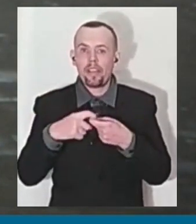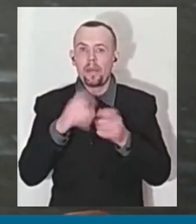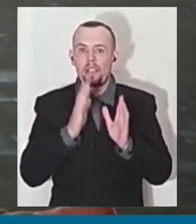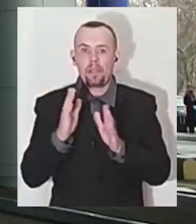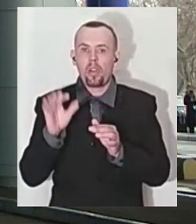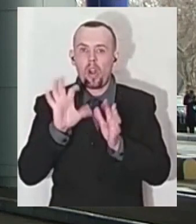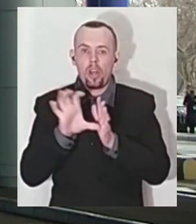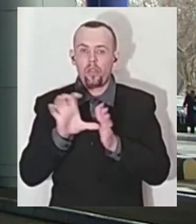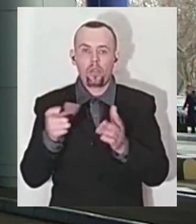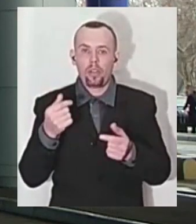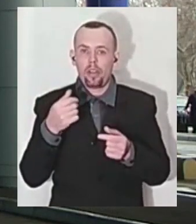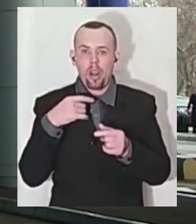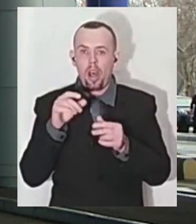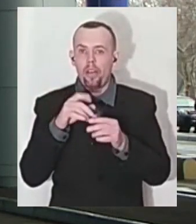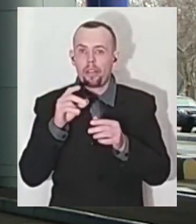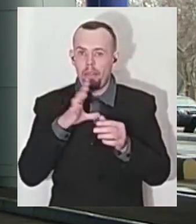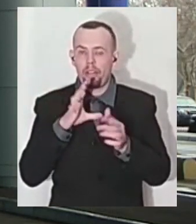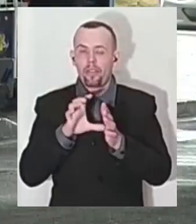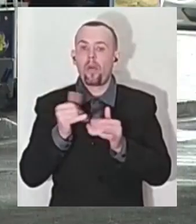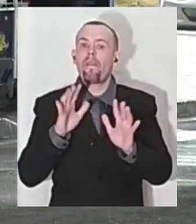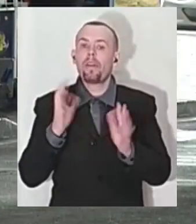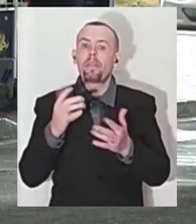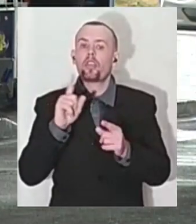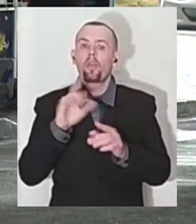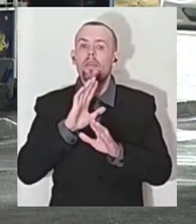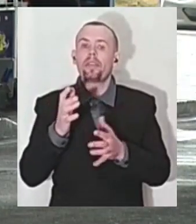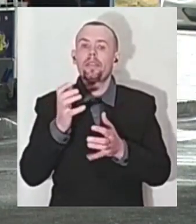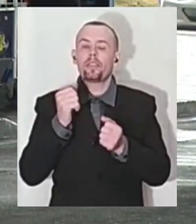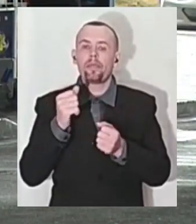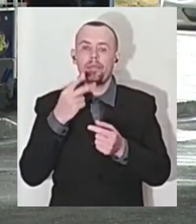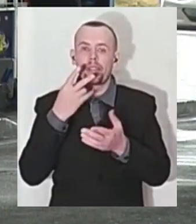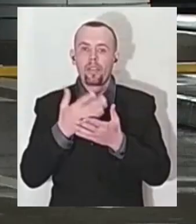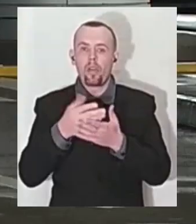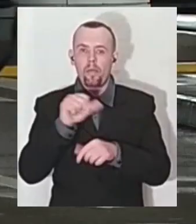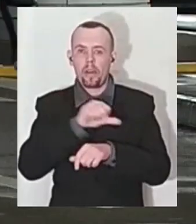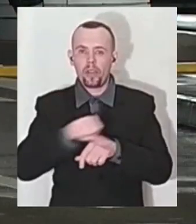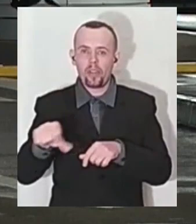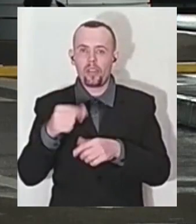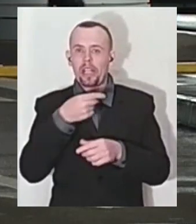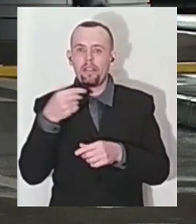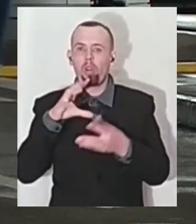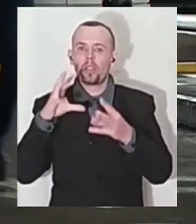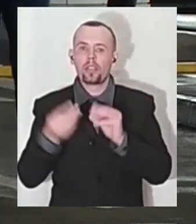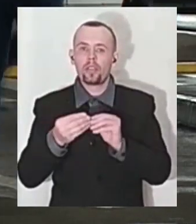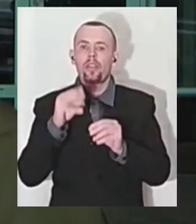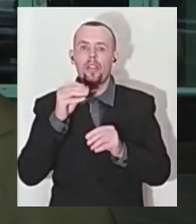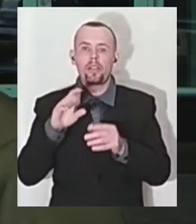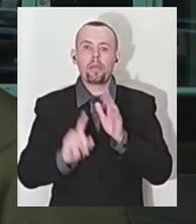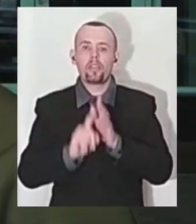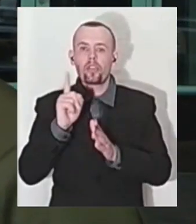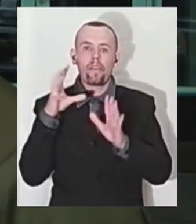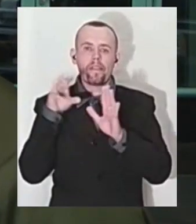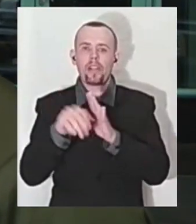электроника часто дает сбои. Випадків, щоб іноземці не пред'явили прикордонникам негативного результату тесту з початку введення нових правил, не